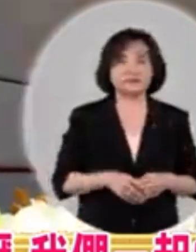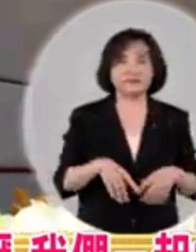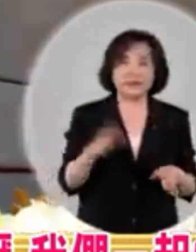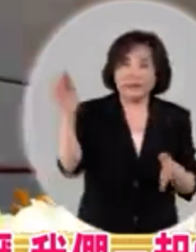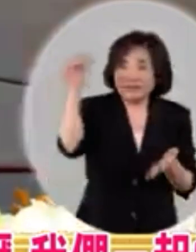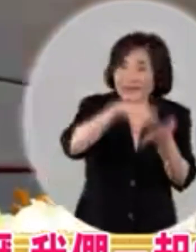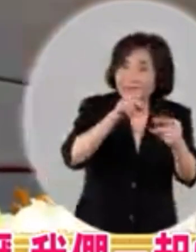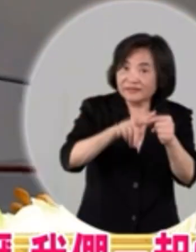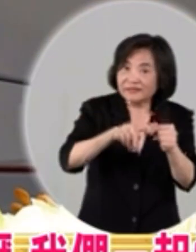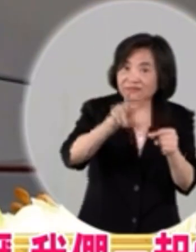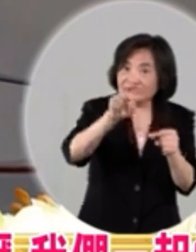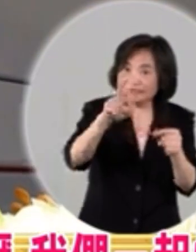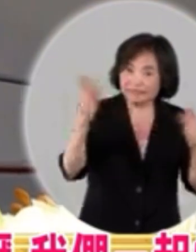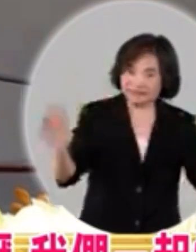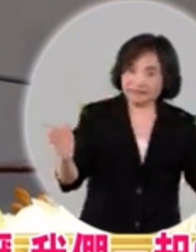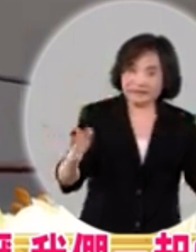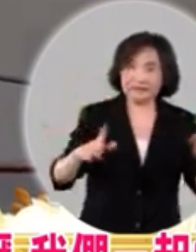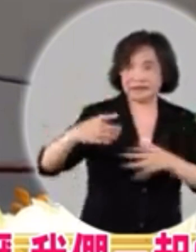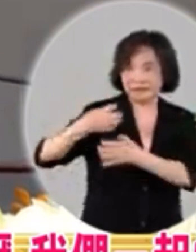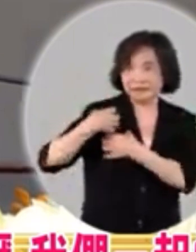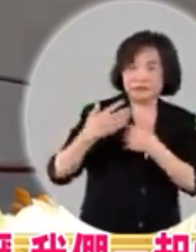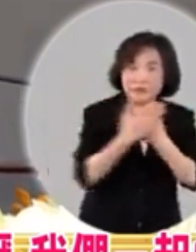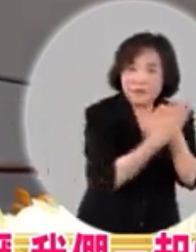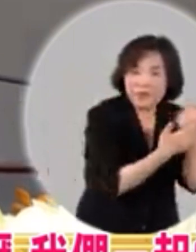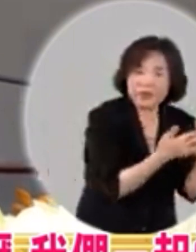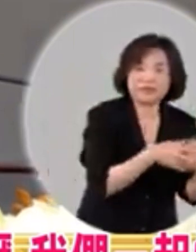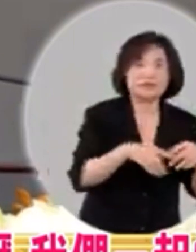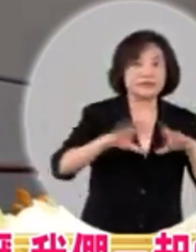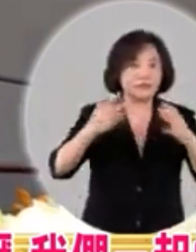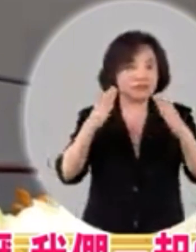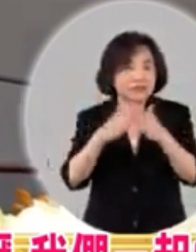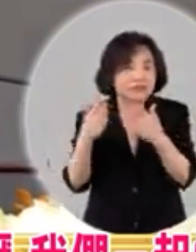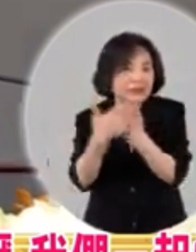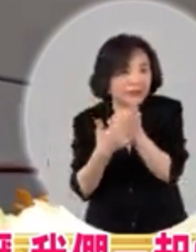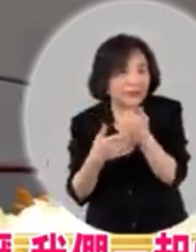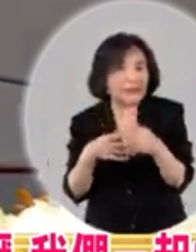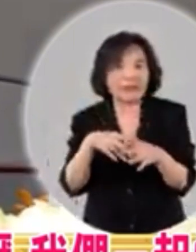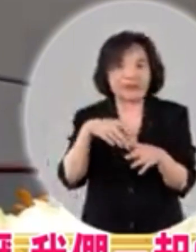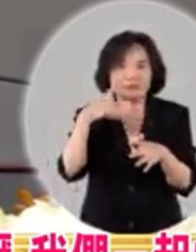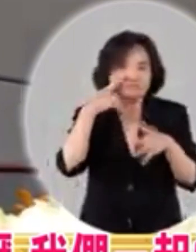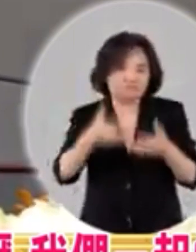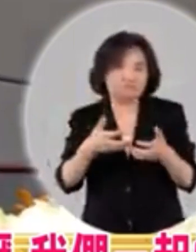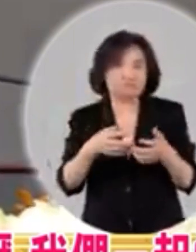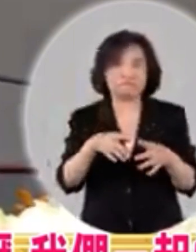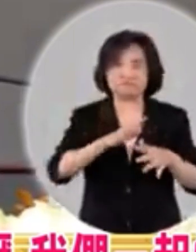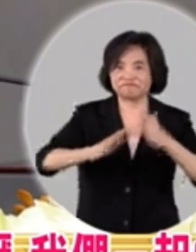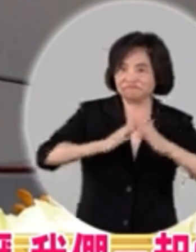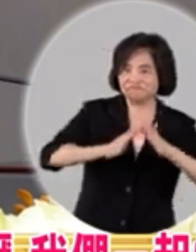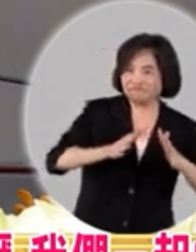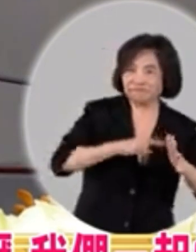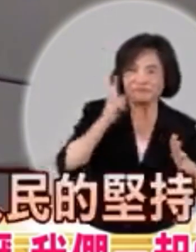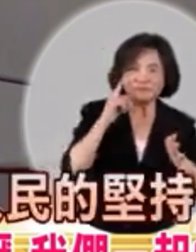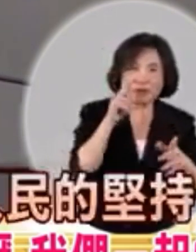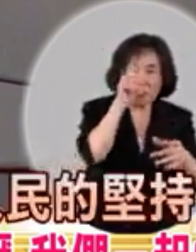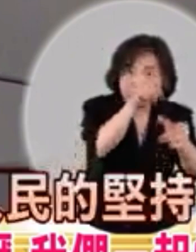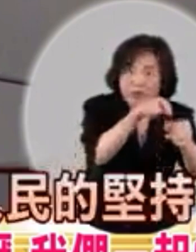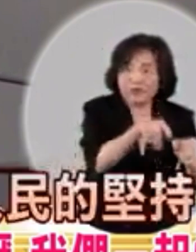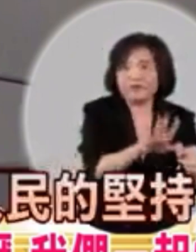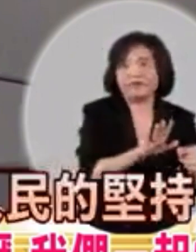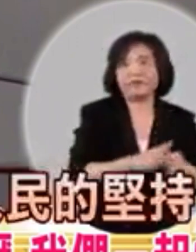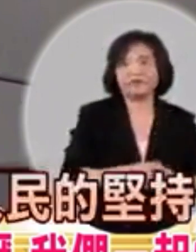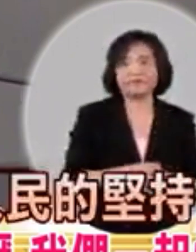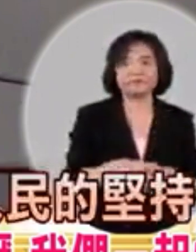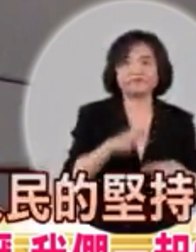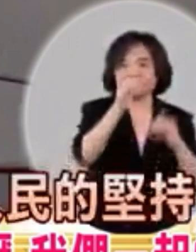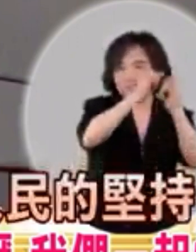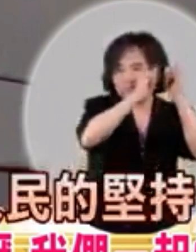72年来国军保家卫国、为和而战的基础，更是一代又一代